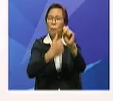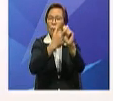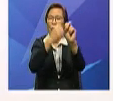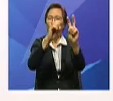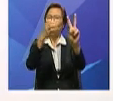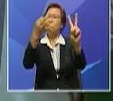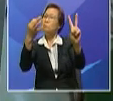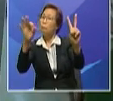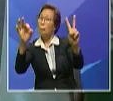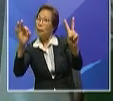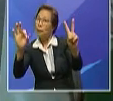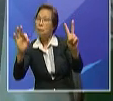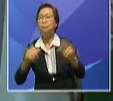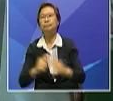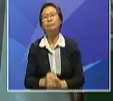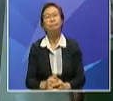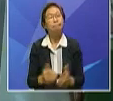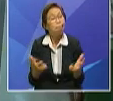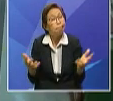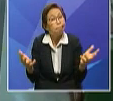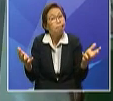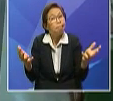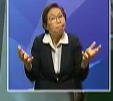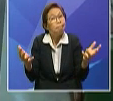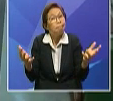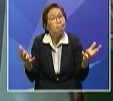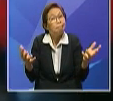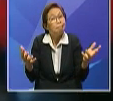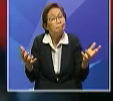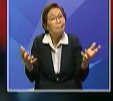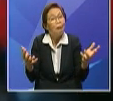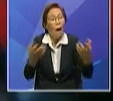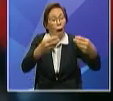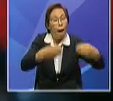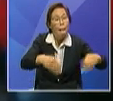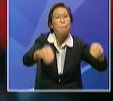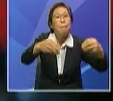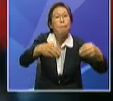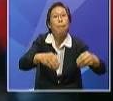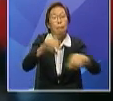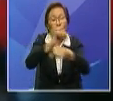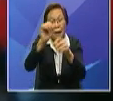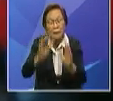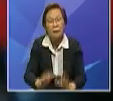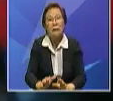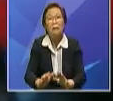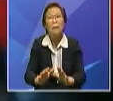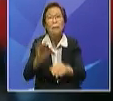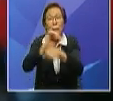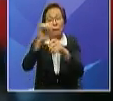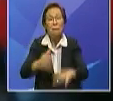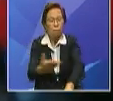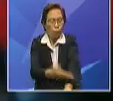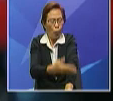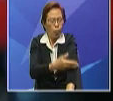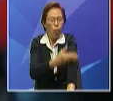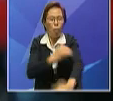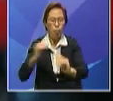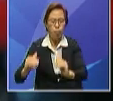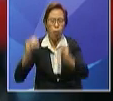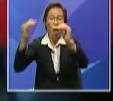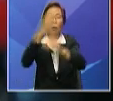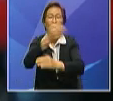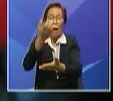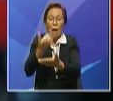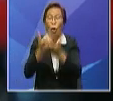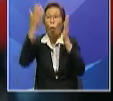kaum 2019 Namun demikian kedudukan pasaran buruh dijangkau pulih secara berperingkat dan ekonomi